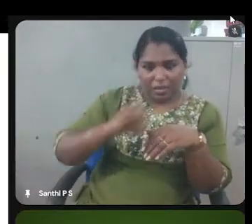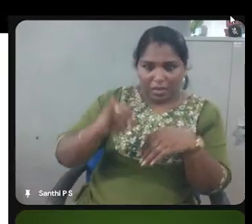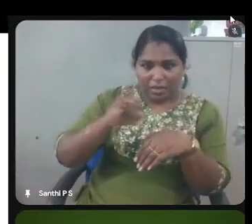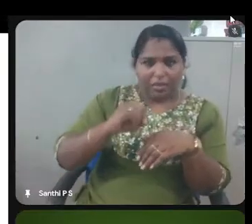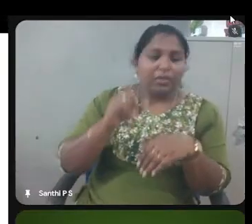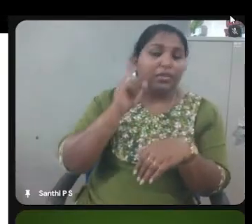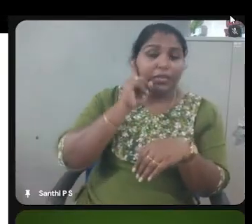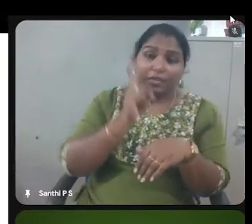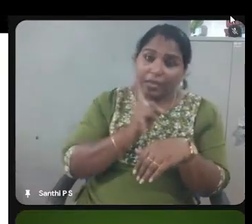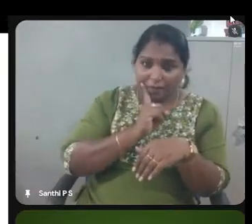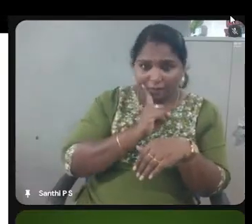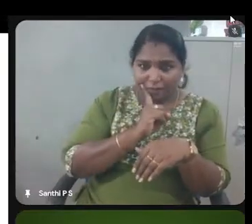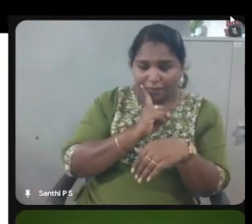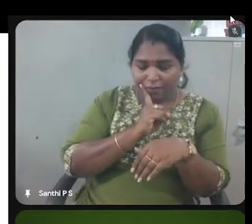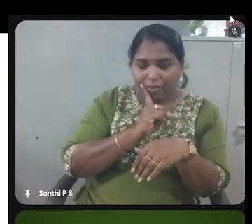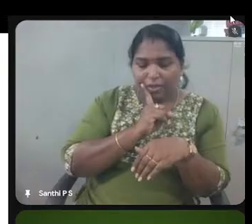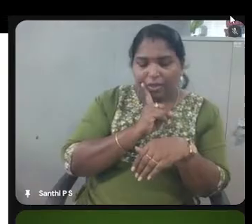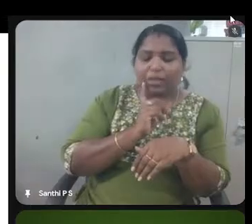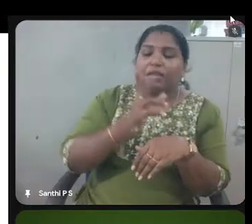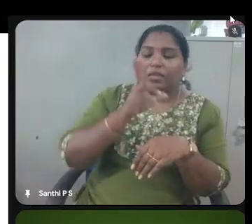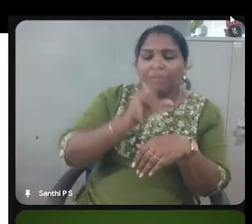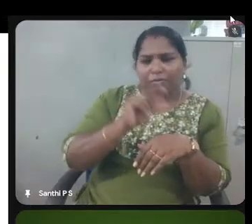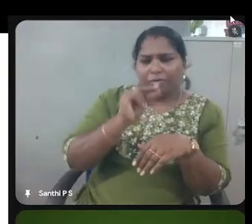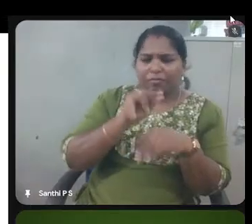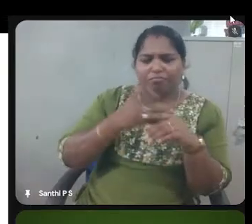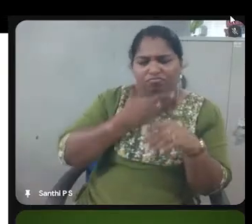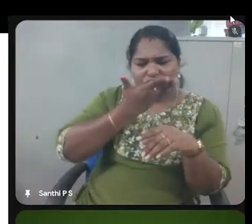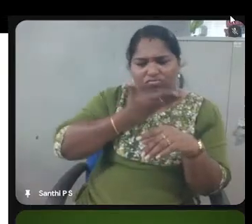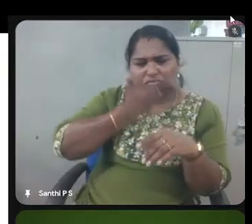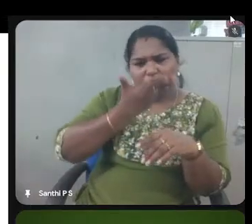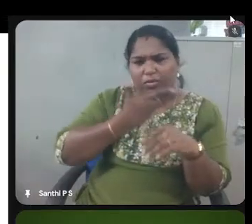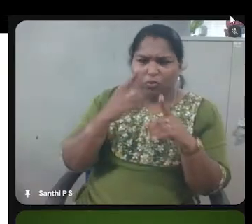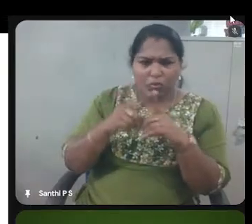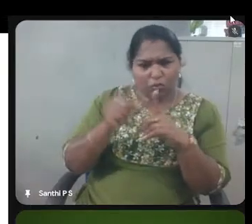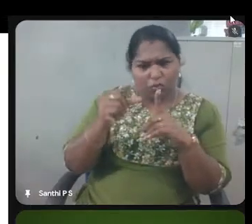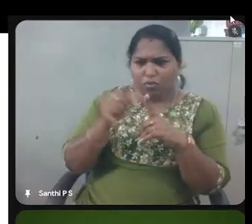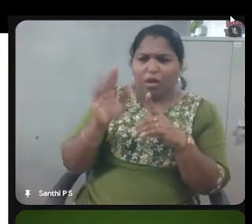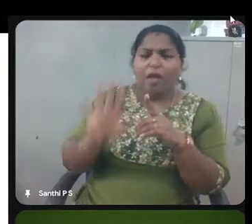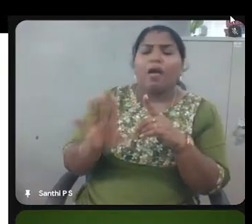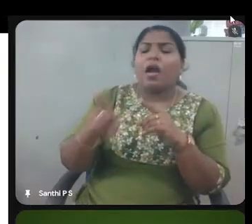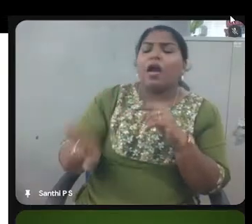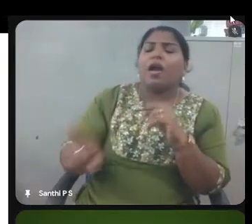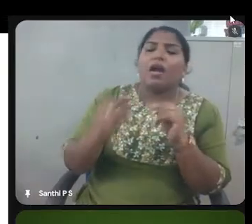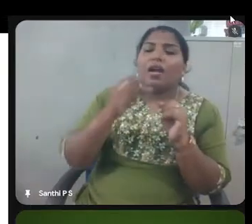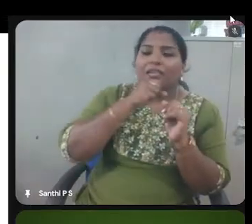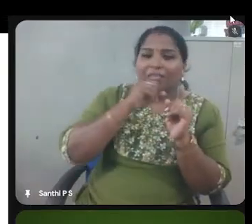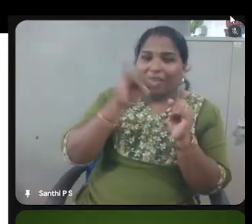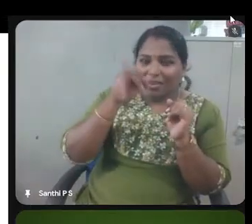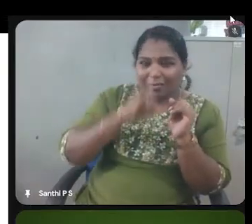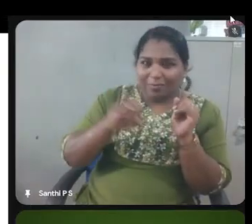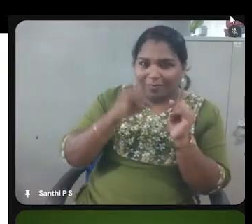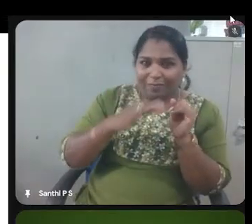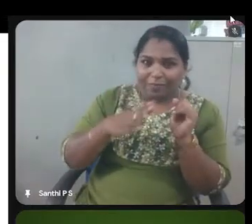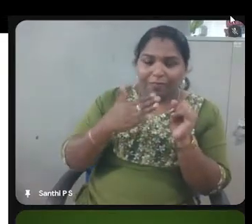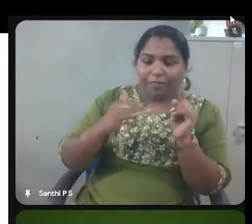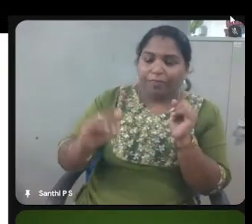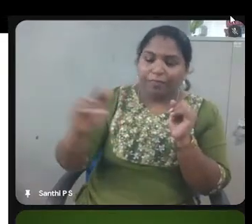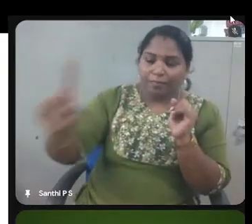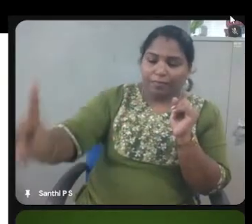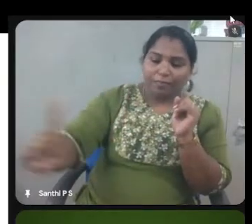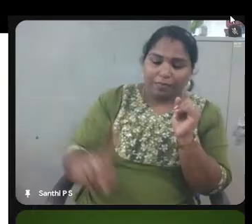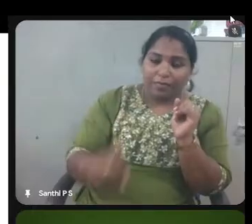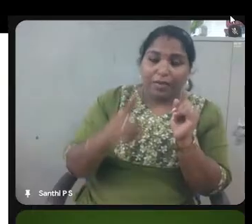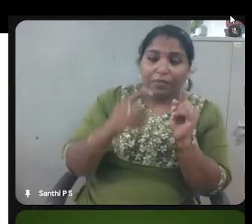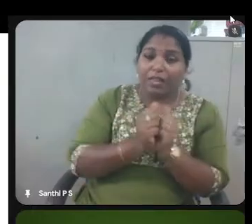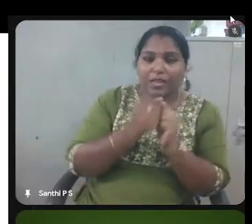അപ്പം സംസാരിക്കാനുള്ള ഇതിനുള്ള തെറാപ്പി ഒക്കെ ചെയ്തുകൊണ്ടിരിക്കുന്ന ഒരു കുട്ടിയാണ്. അപ്പൊ ആ കുട്ടി അമ്മയാണ് തെറാപ്പിക്കും കാര്യങ്ങൾക്കും കൊണ്ടുവന്നത്.